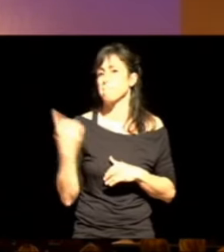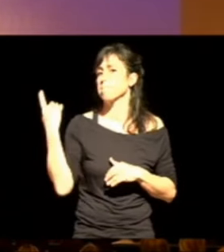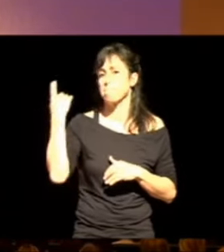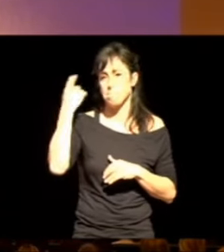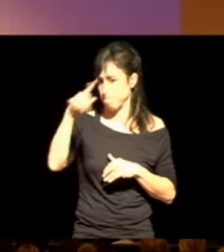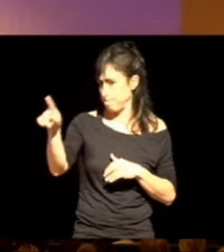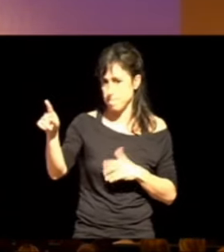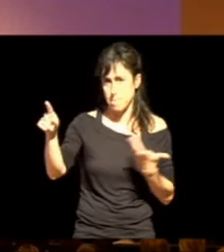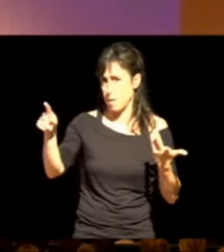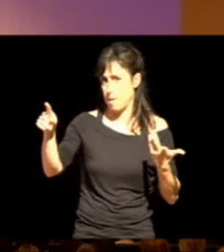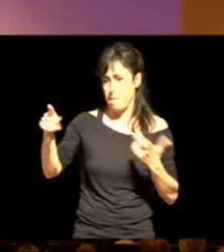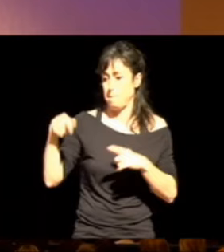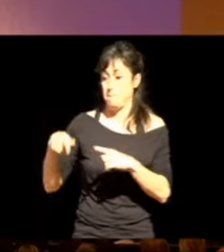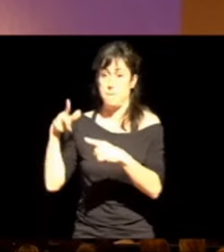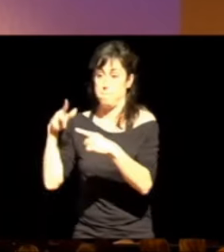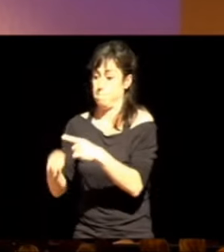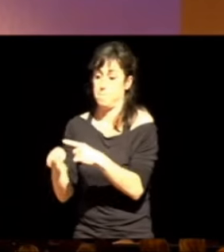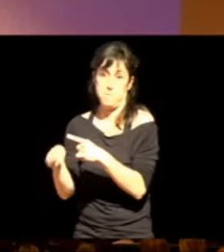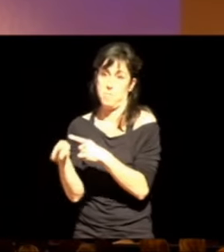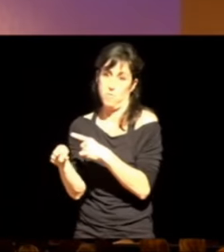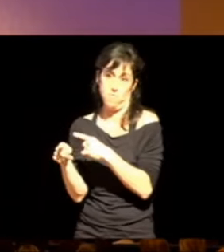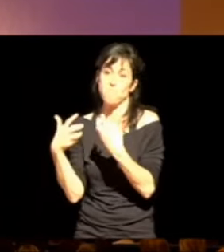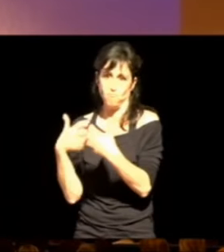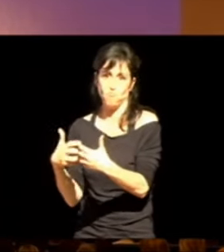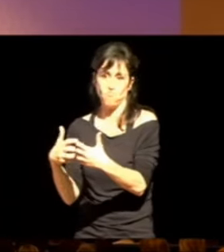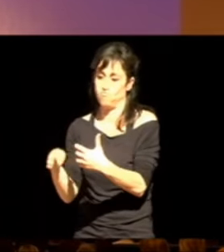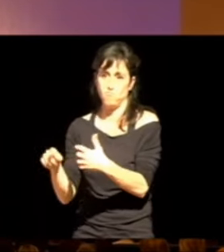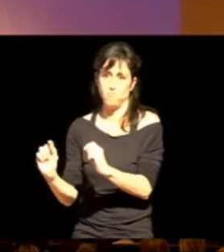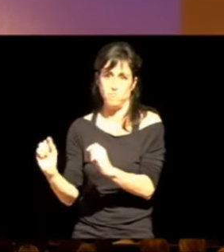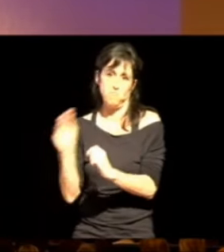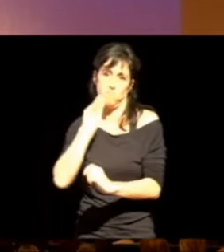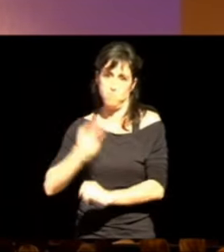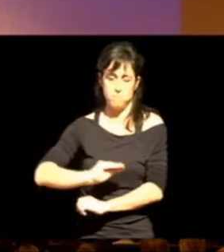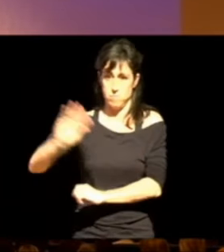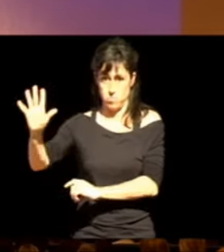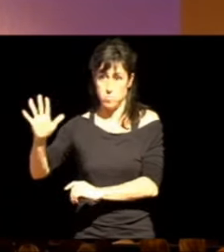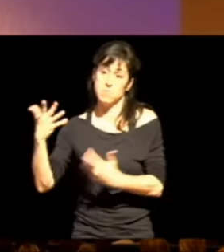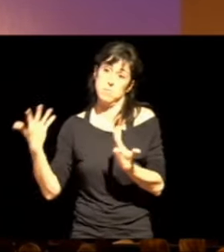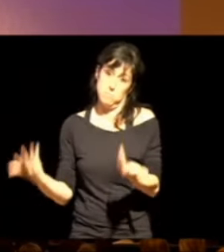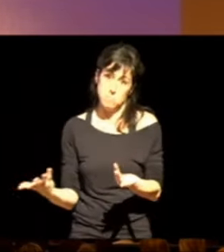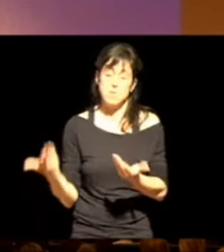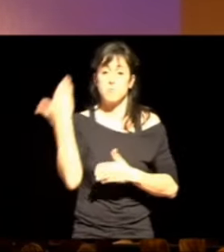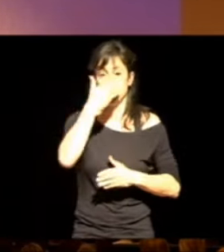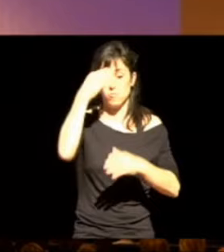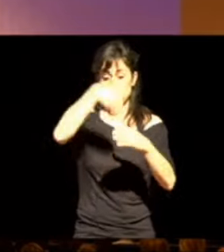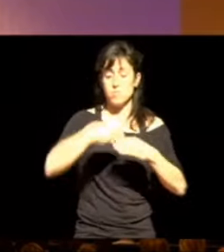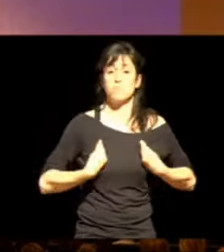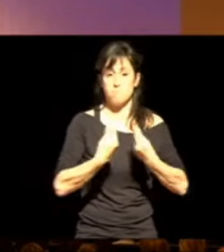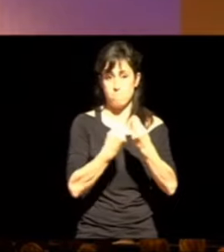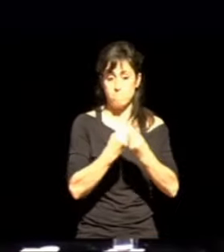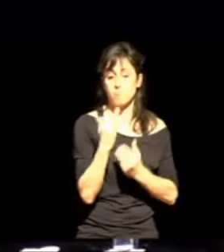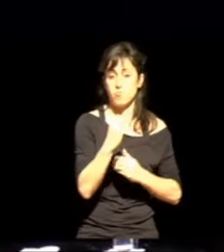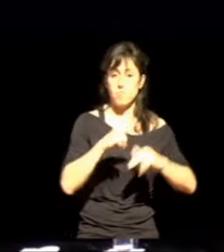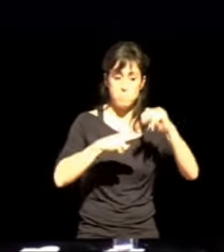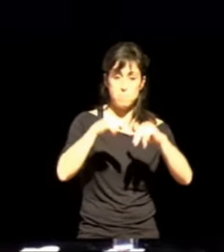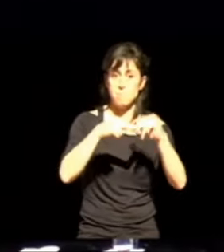eraginkorrena prebentzioa dela, baina aipatu bezala, ez? Ikastetxeen eskuetan jarri behar dira bizikidetza positiboa eraikitzen